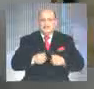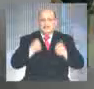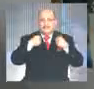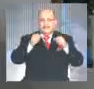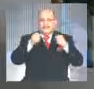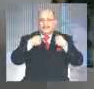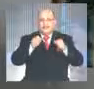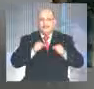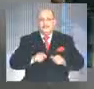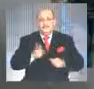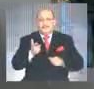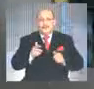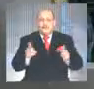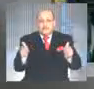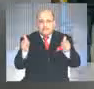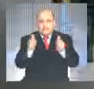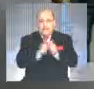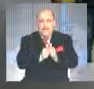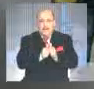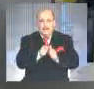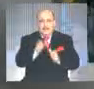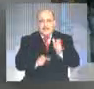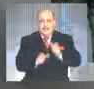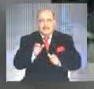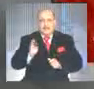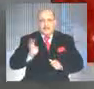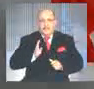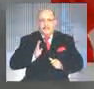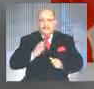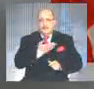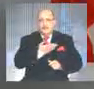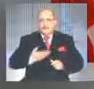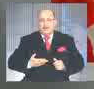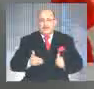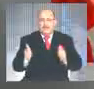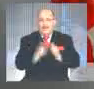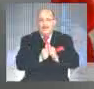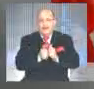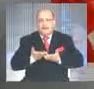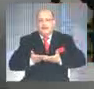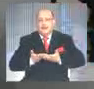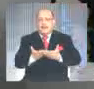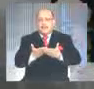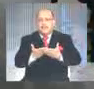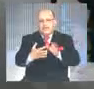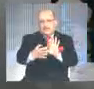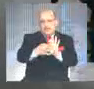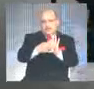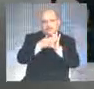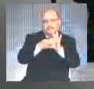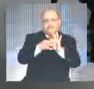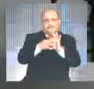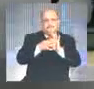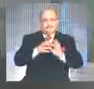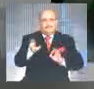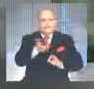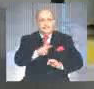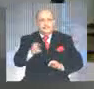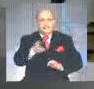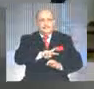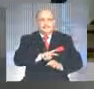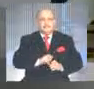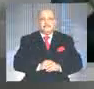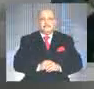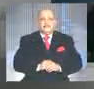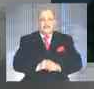استشهاد نقيب من الجيش الوطني يوم أمس أثار من جديد مشاعر المساندة والدعم التي لطالما تحل بها أهالي ولاية القصرين تجاه